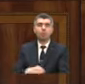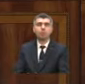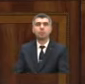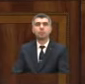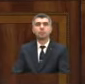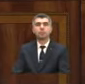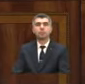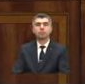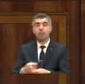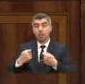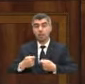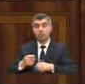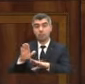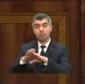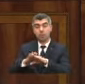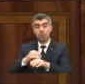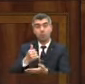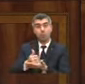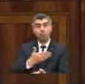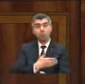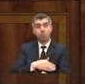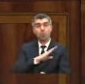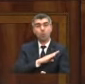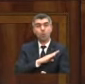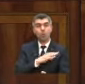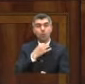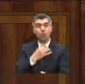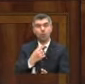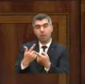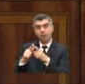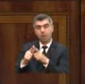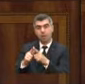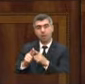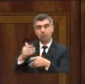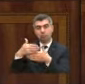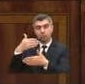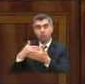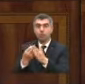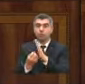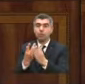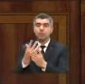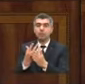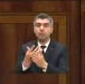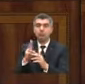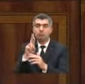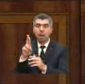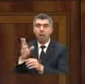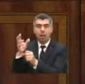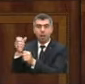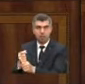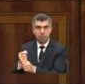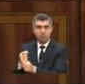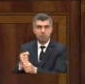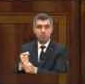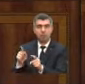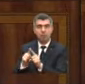السيد رئيس الحكومة، ندعوكم إلى تحمل مسؤوليتكم التاريخية في وضع اللبنات الأولى المؤسسة لهذا الورش الملكي، وأن لا تزيغ عن